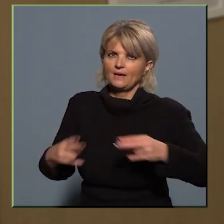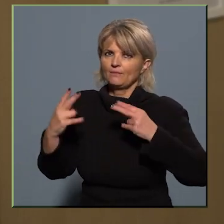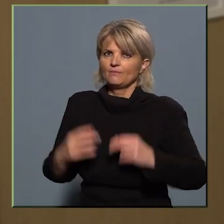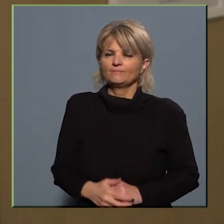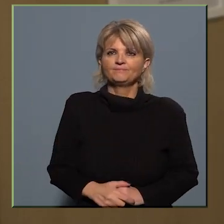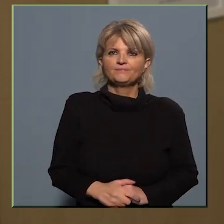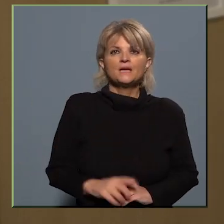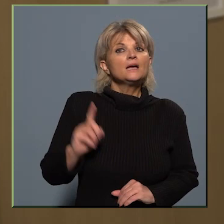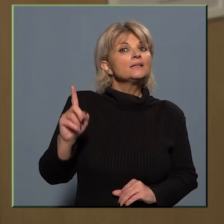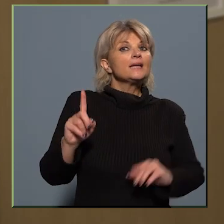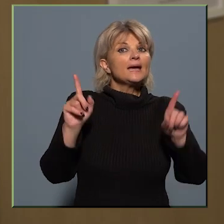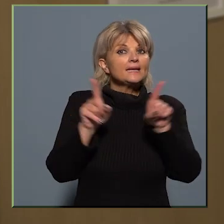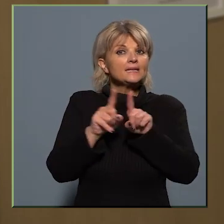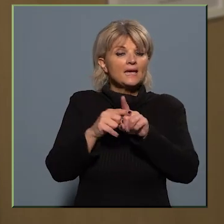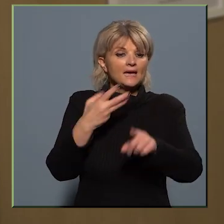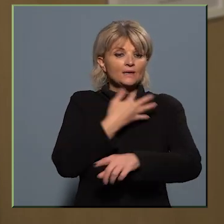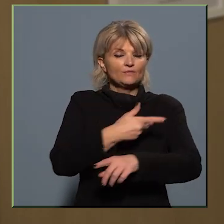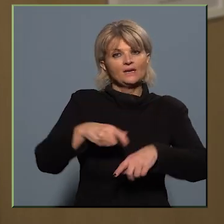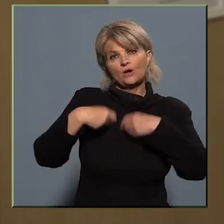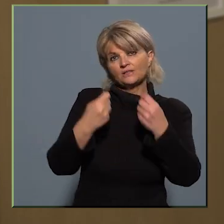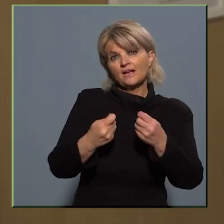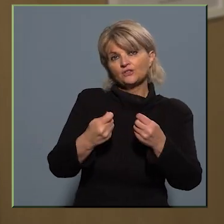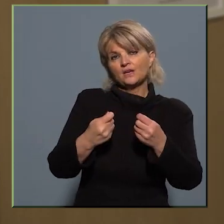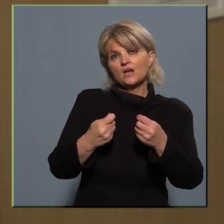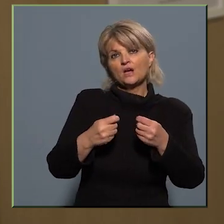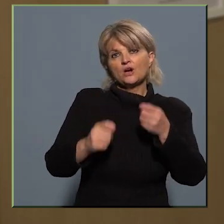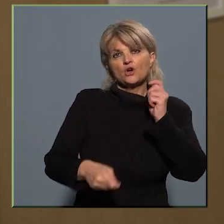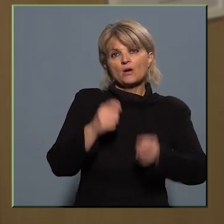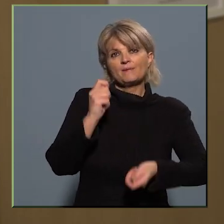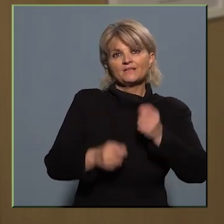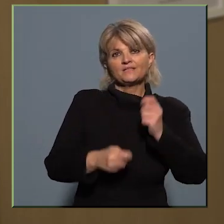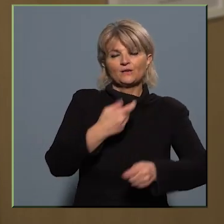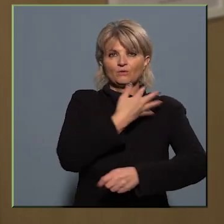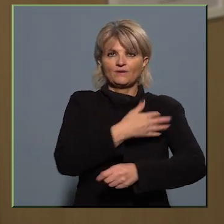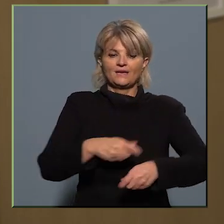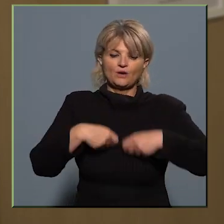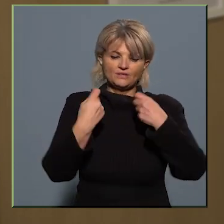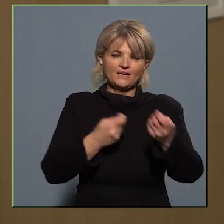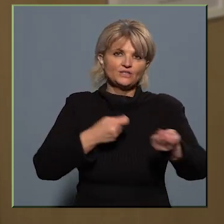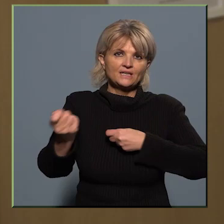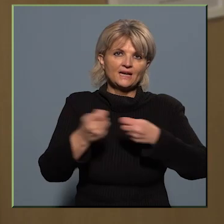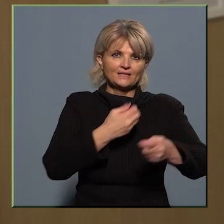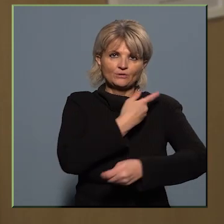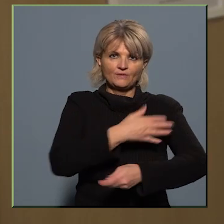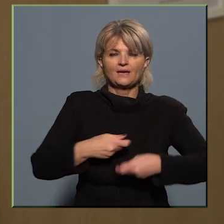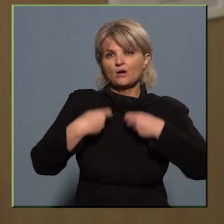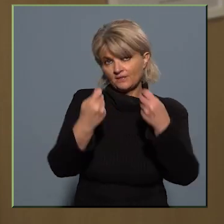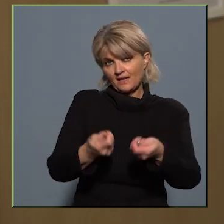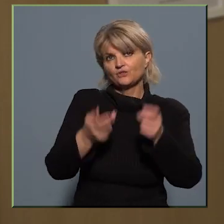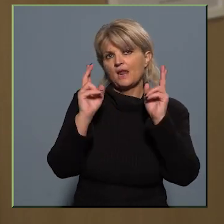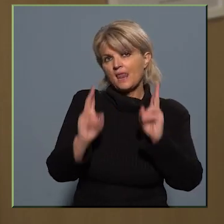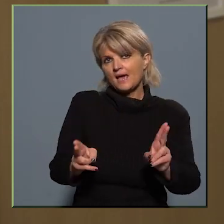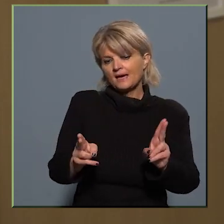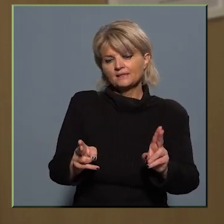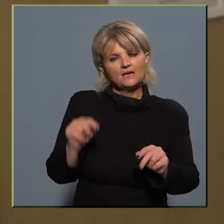ilyen véradásra legfeljebb kampányszerű véradás keretében, pontosabban irányított véradás keretében van lehetőség, amit